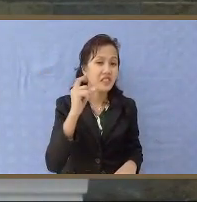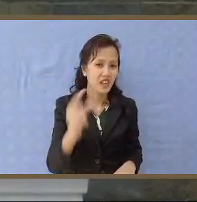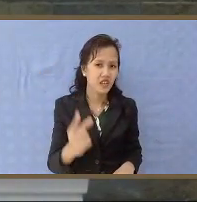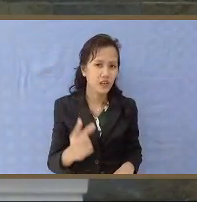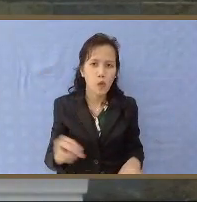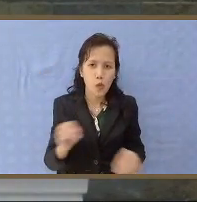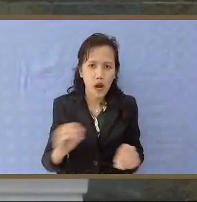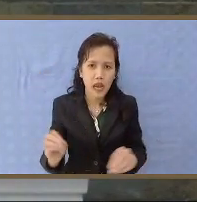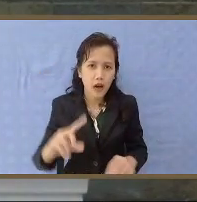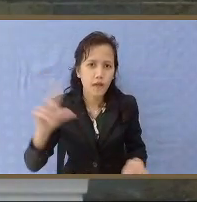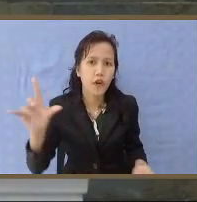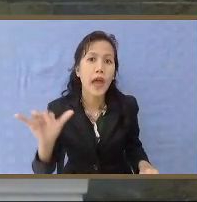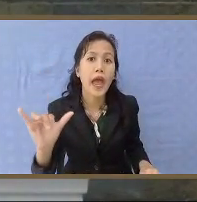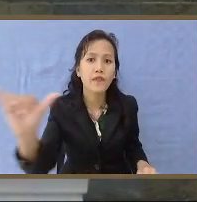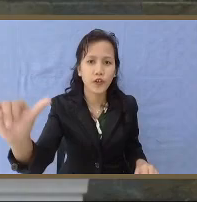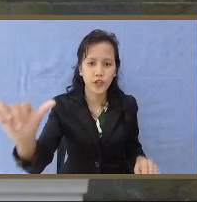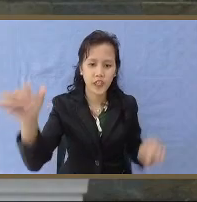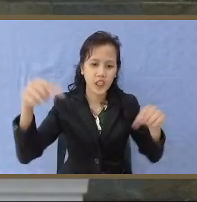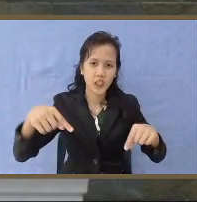temporary world.